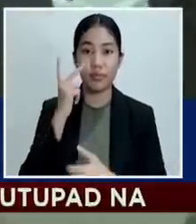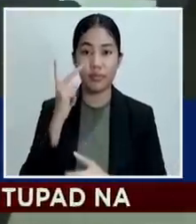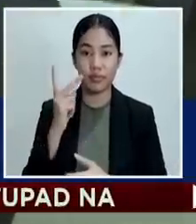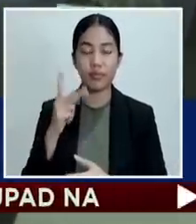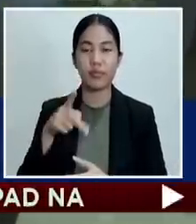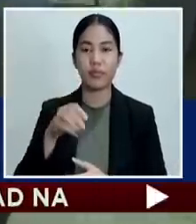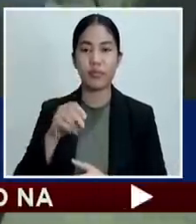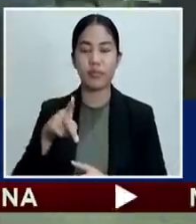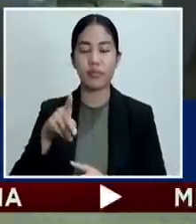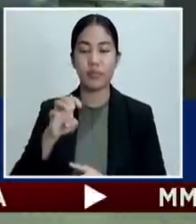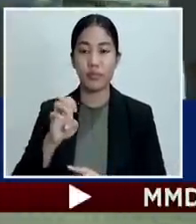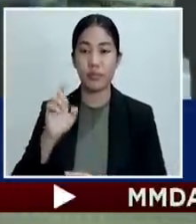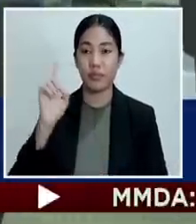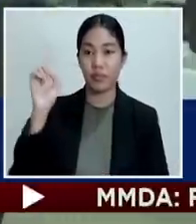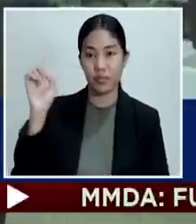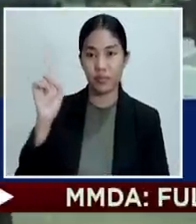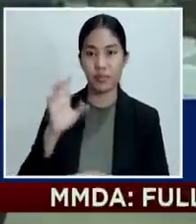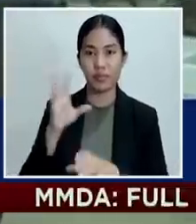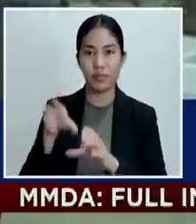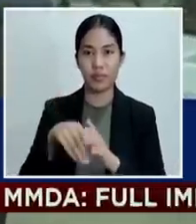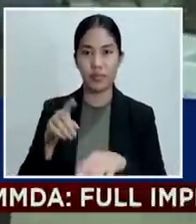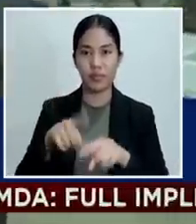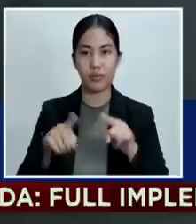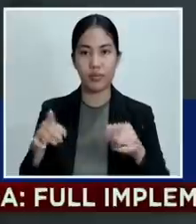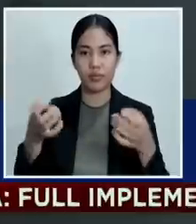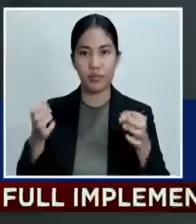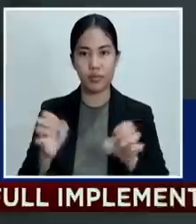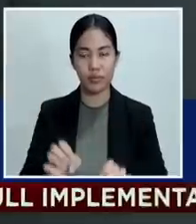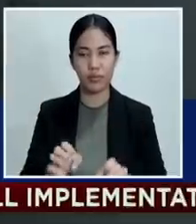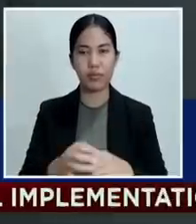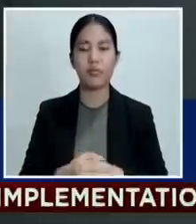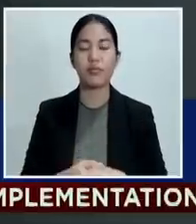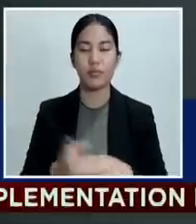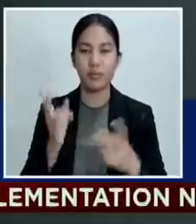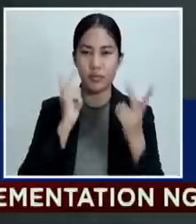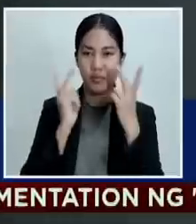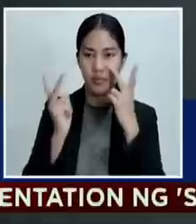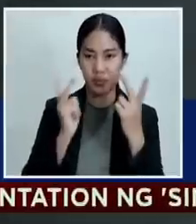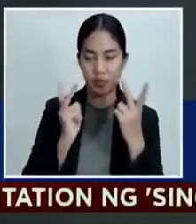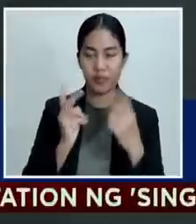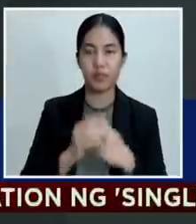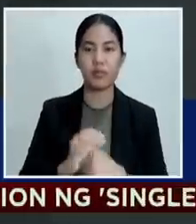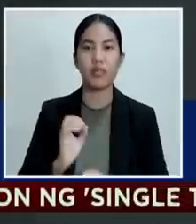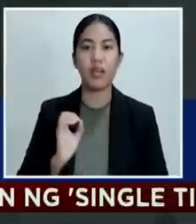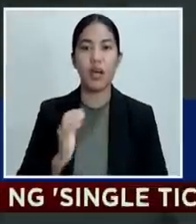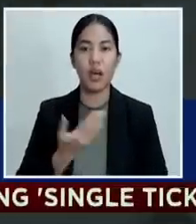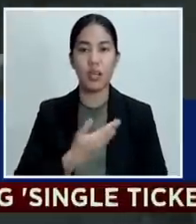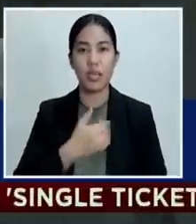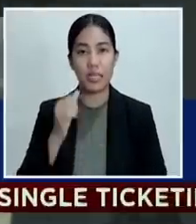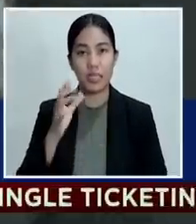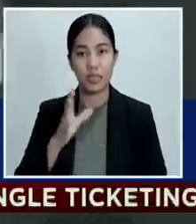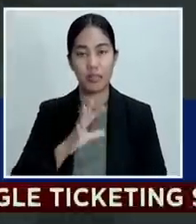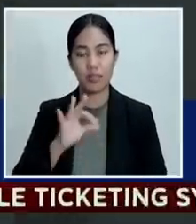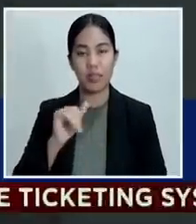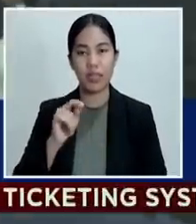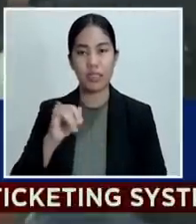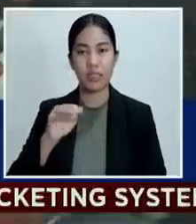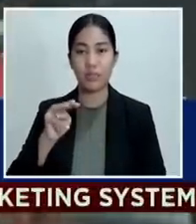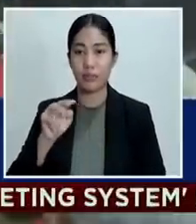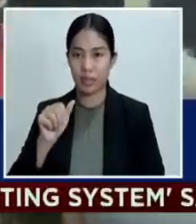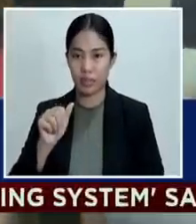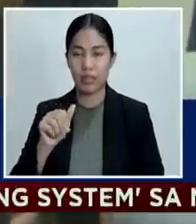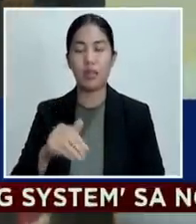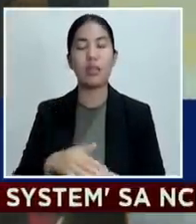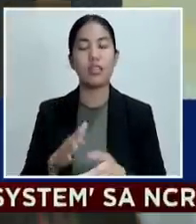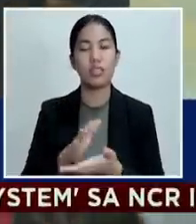iba't ibang event gaya ng pagbisita sa Our Lady of Fatima Shrine. Ang mga matututunan ni Jomar, ibabahagi niya sa kanilang komunidad